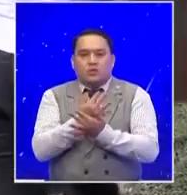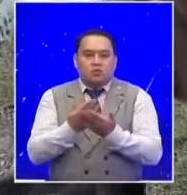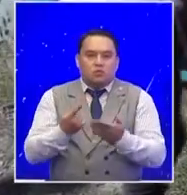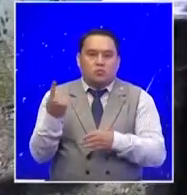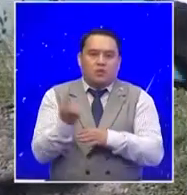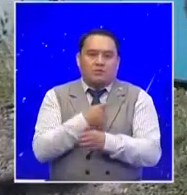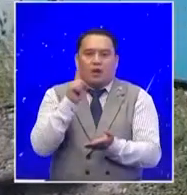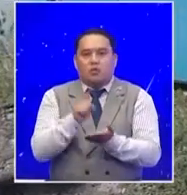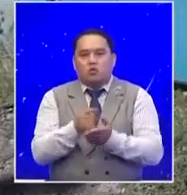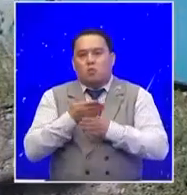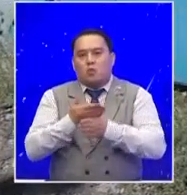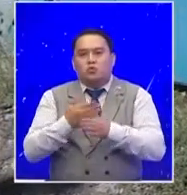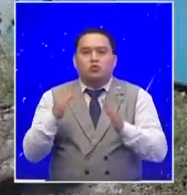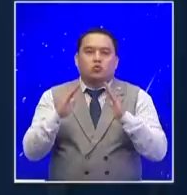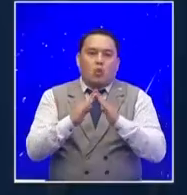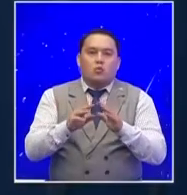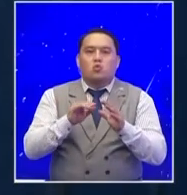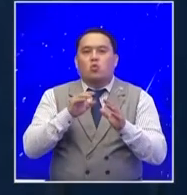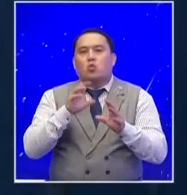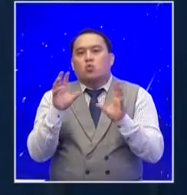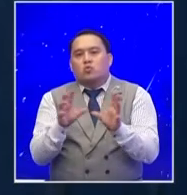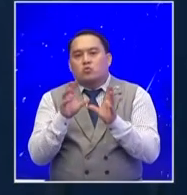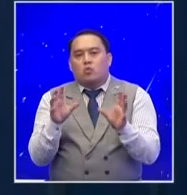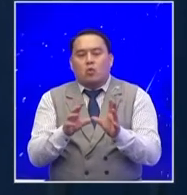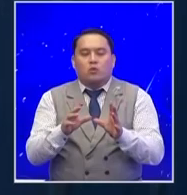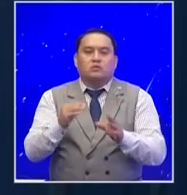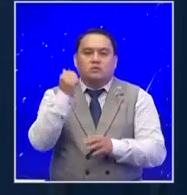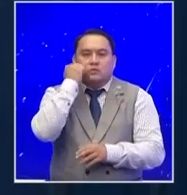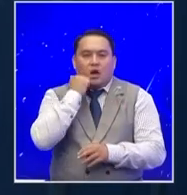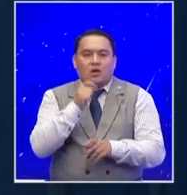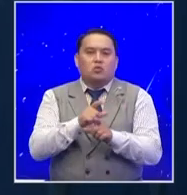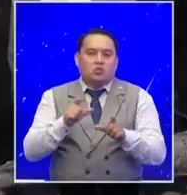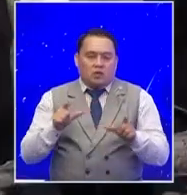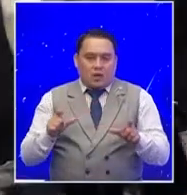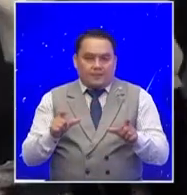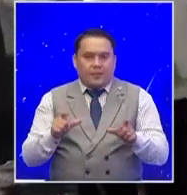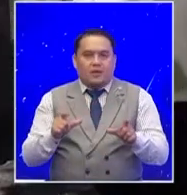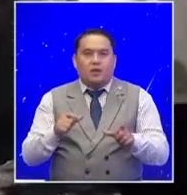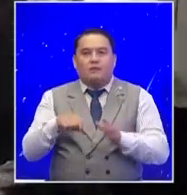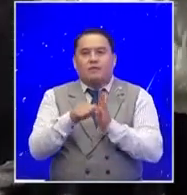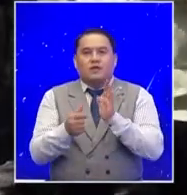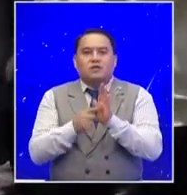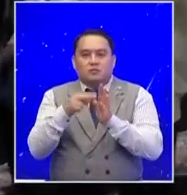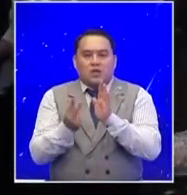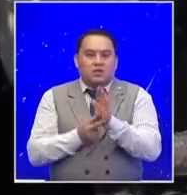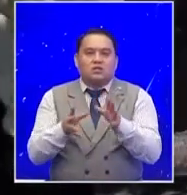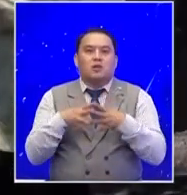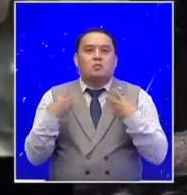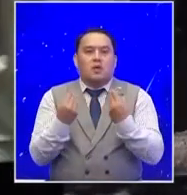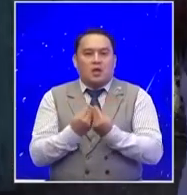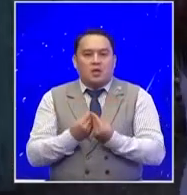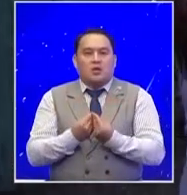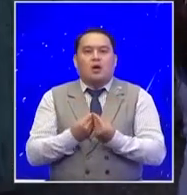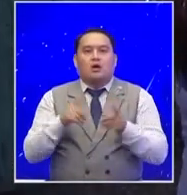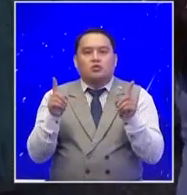необходимости, но и помощь по дому, уход за престарелыми людьми. Кроме того, на их счету уже 18 подшефных семей. Как отмечают